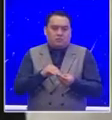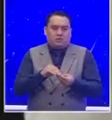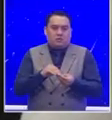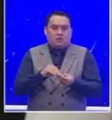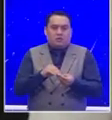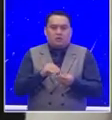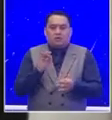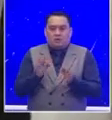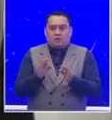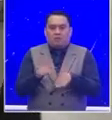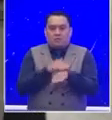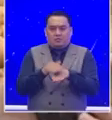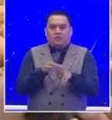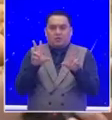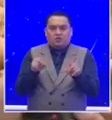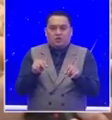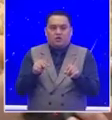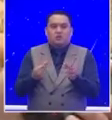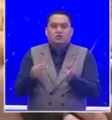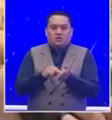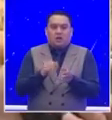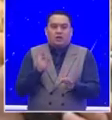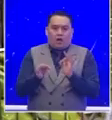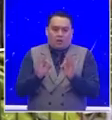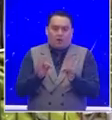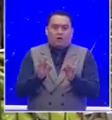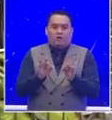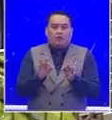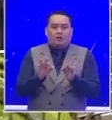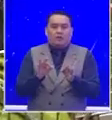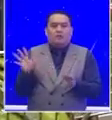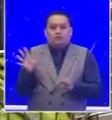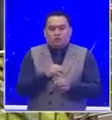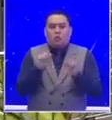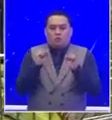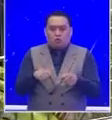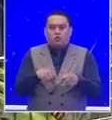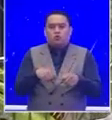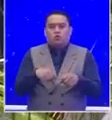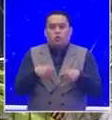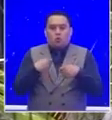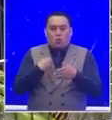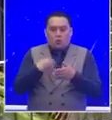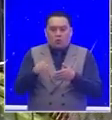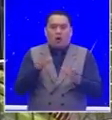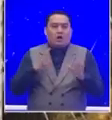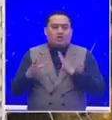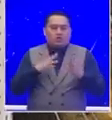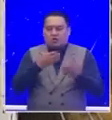Держат пока, как обещали. Цена нормально, доступна. Можно все приобрести, купить и спокойно, никакого ажиотажа